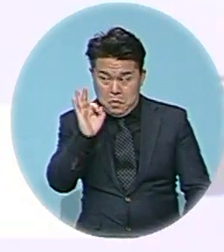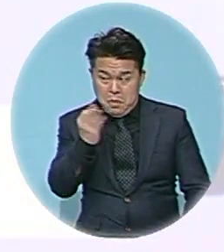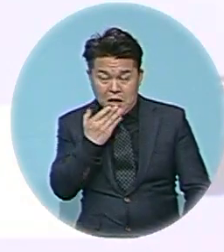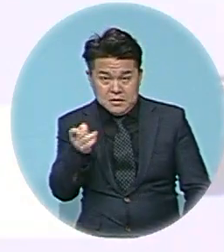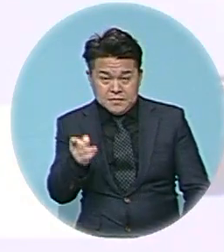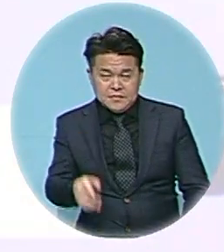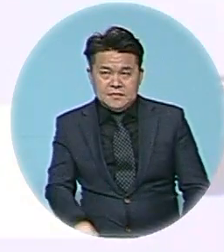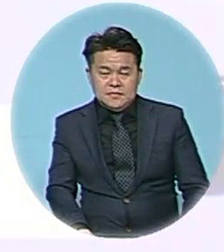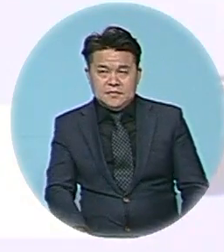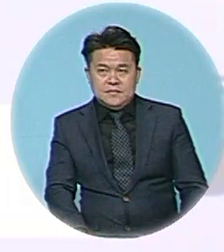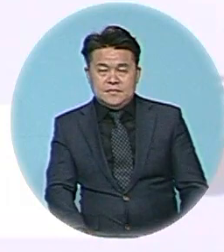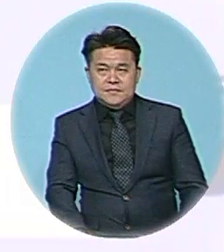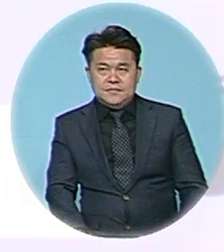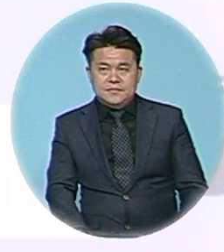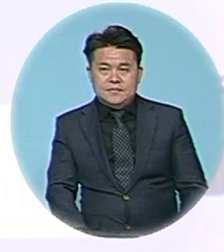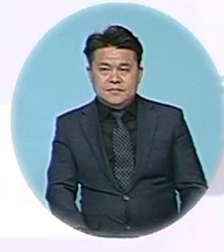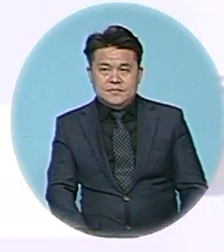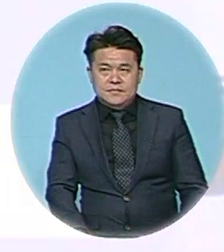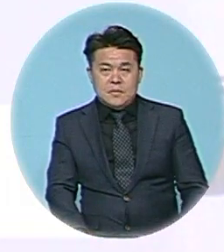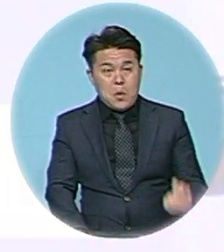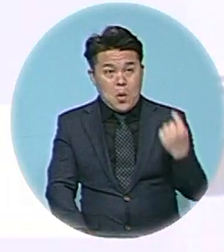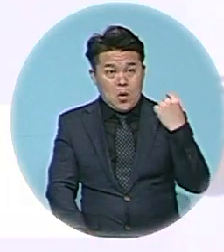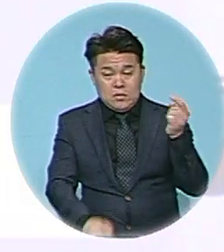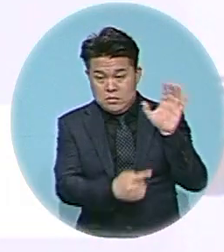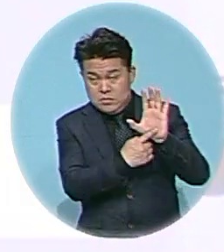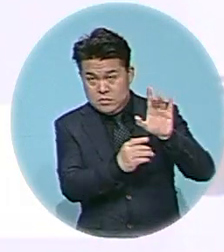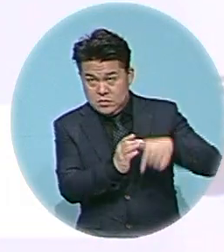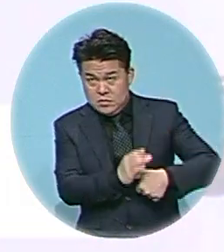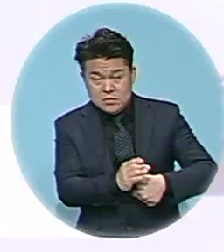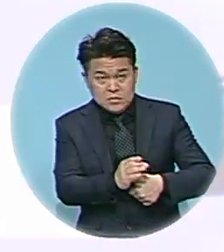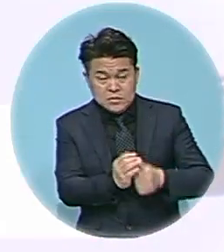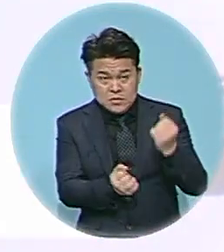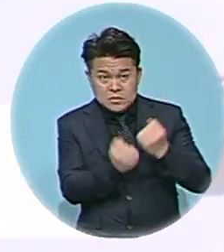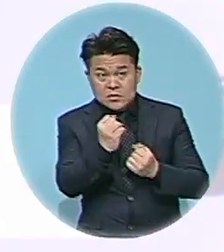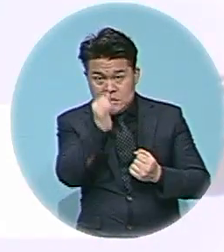수 있게 됩니다. 어제 브리핑에서